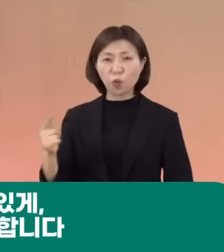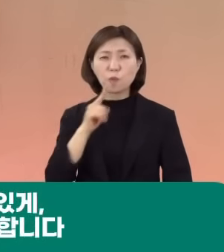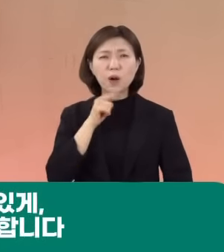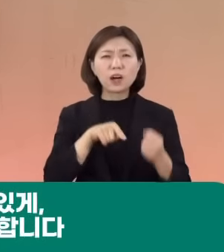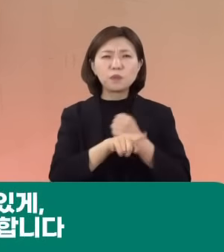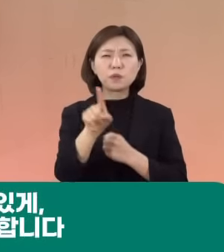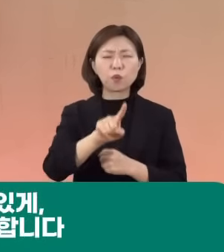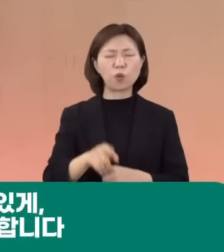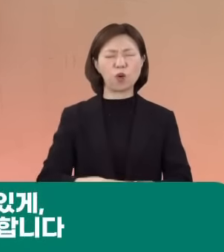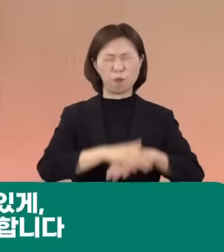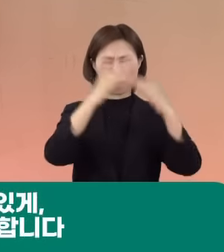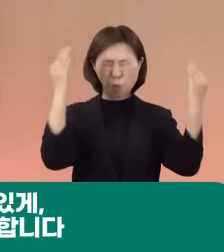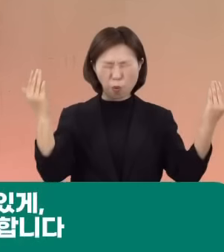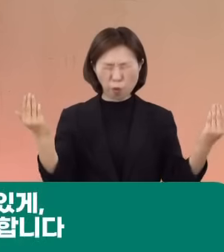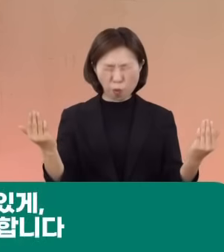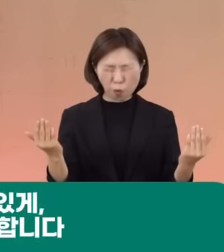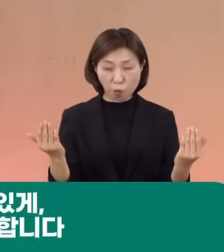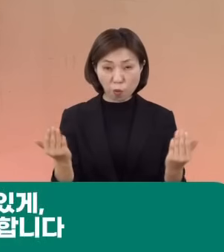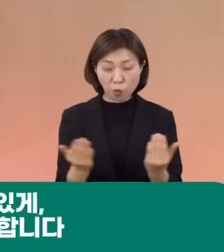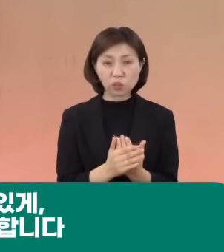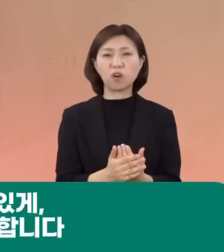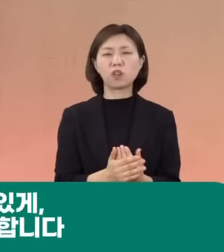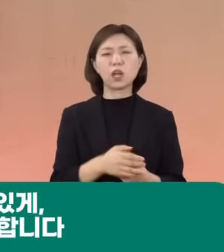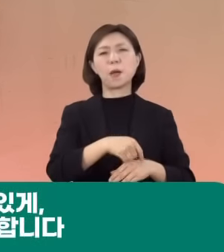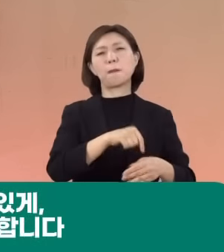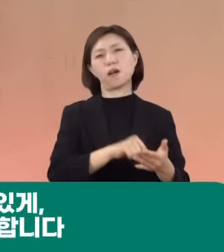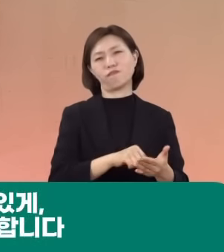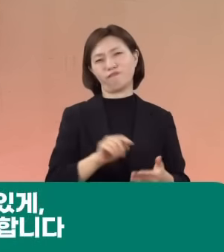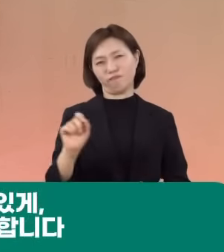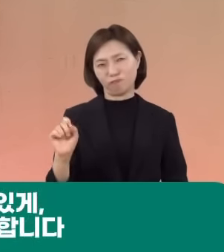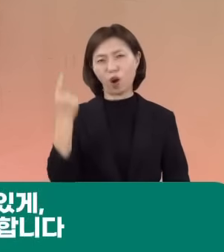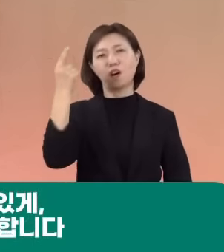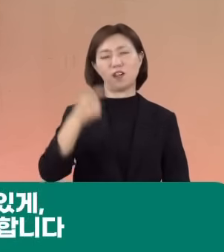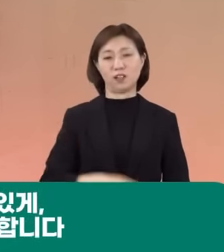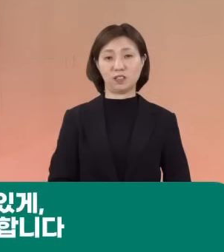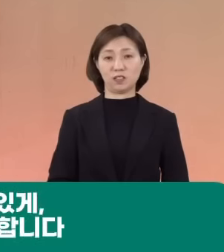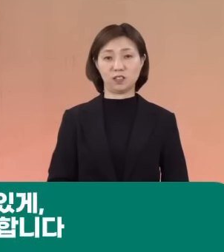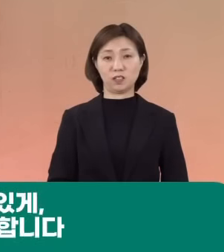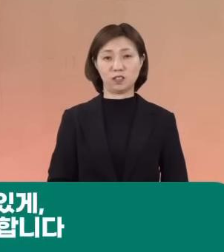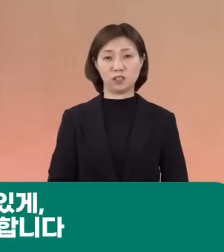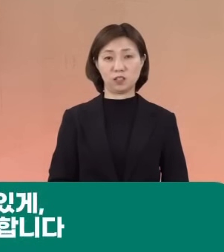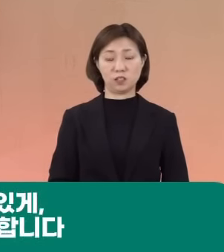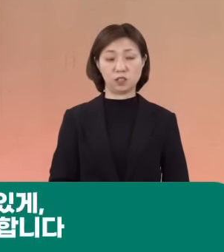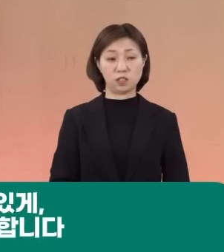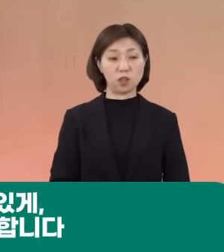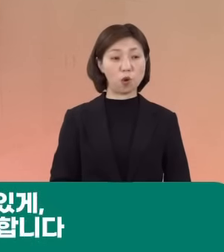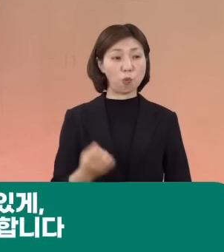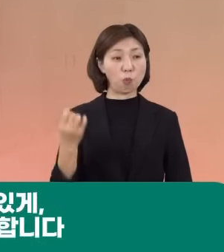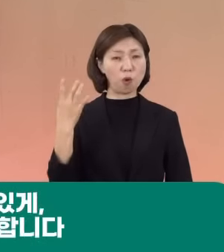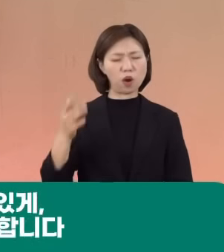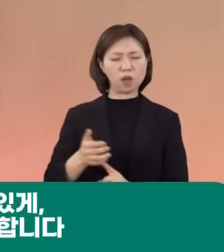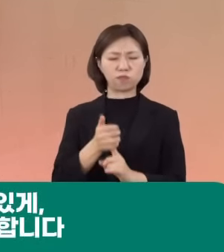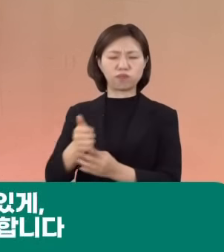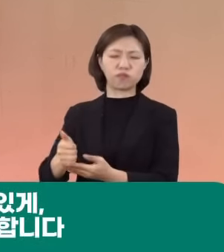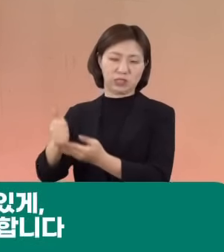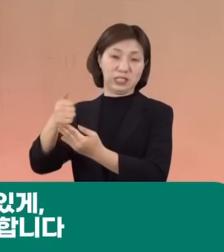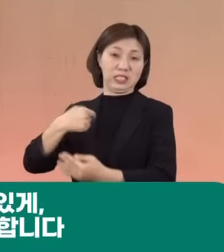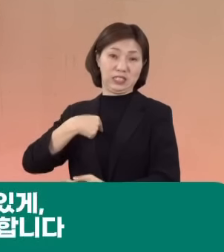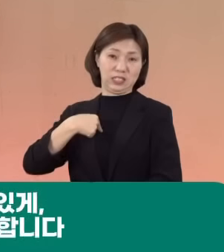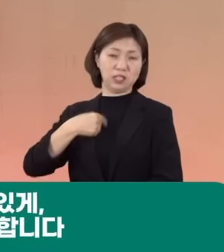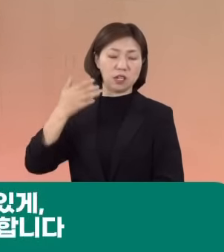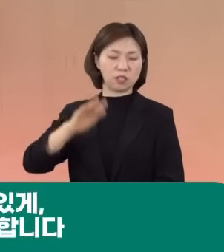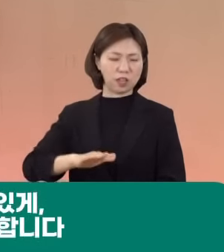그리고 중생이 부처가 되는 것도 마음이요 본래 부처 있는데